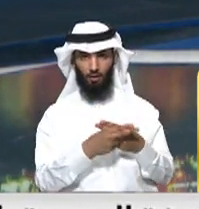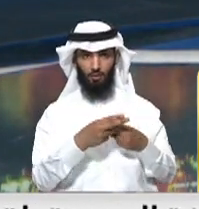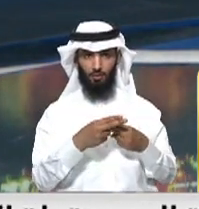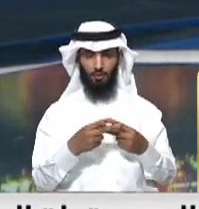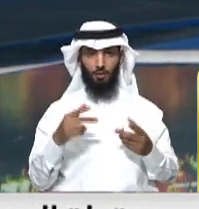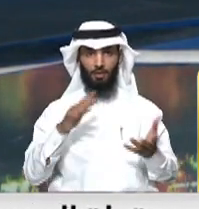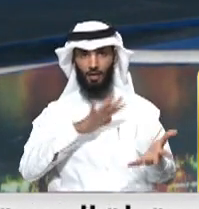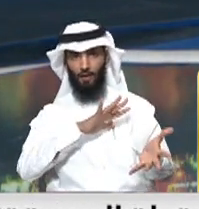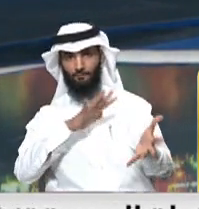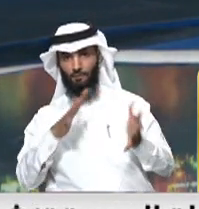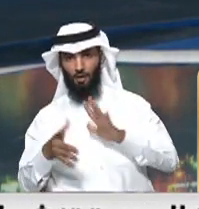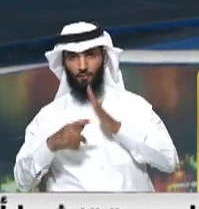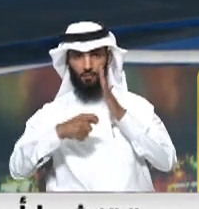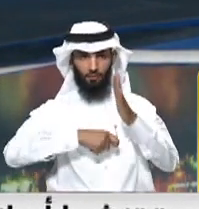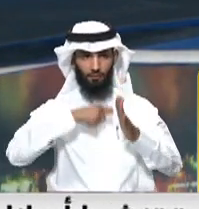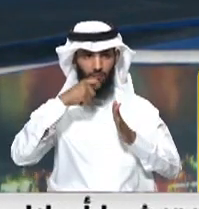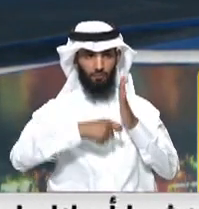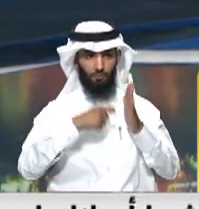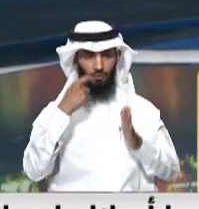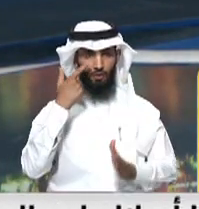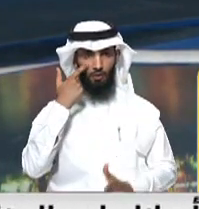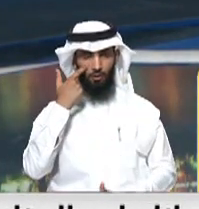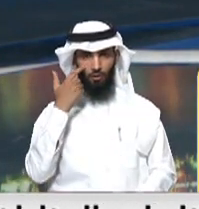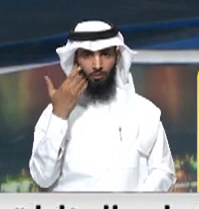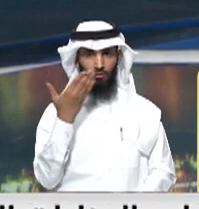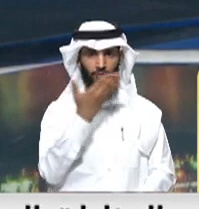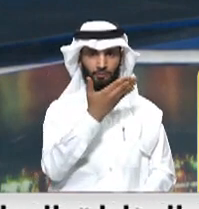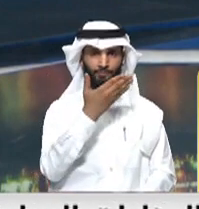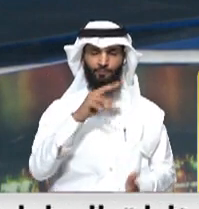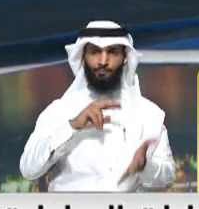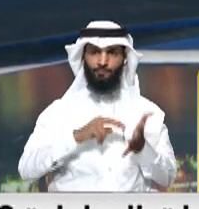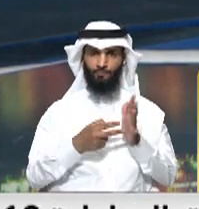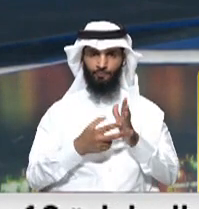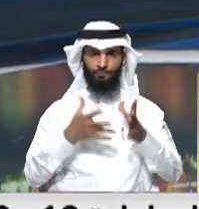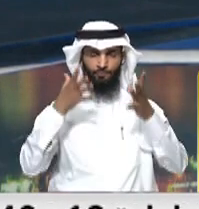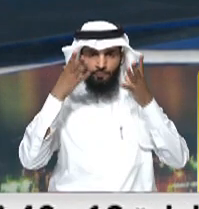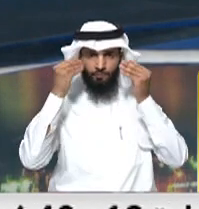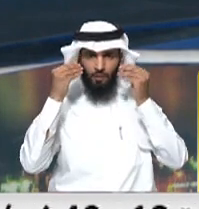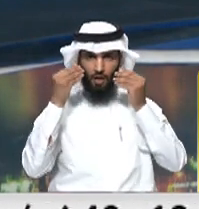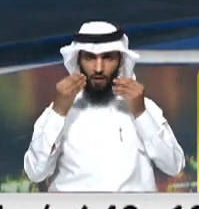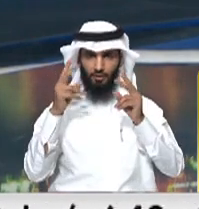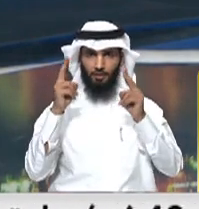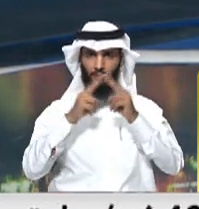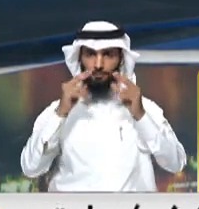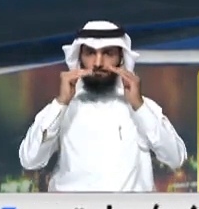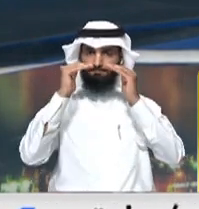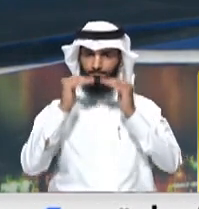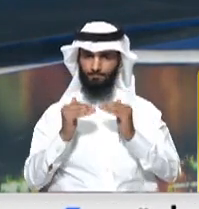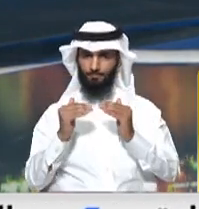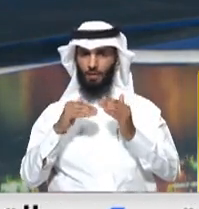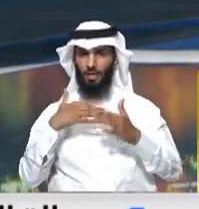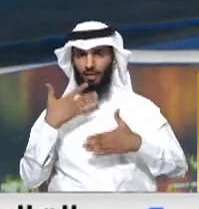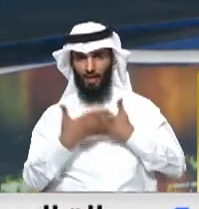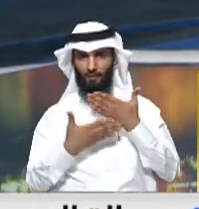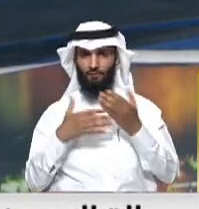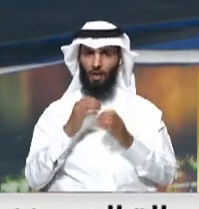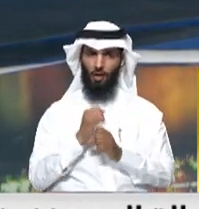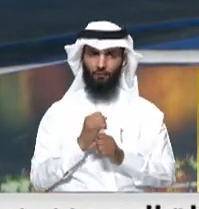مشاهدينا المزيد عن أهمية السلوك المجتمعي في تعزيز ثقافة الترشيد ونتائجه بالتقرير